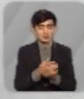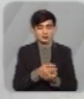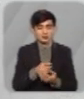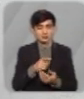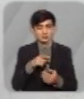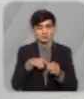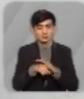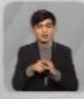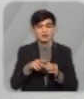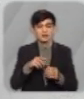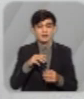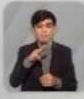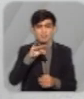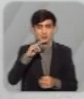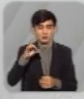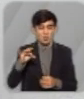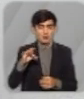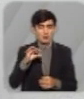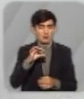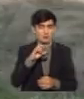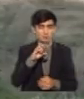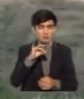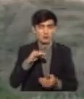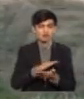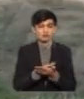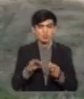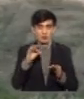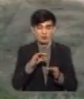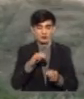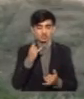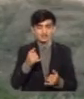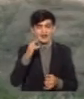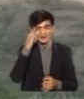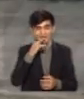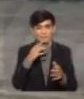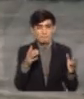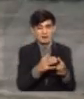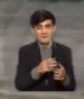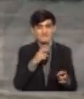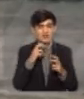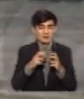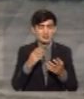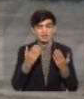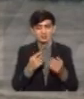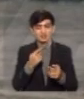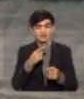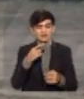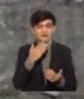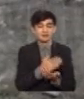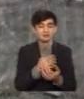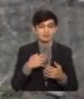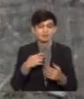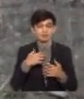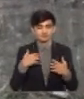А микробиология это вот как раз таки говорим о чистоте. Сейчас мелкие казахстанские фермы или те, кто держит всего пару коров, сдают